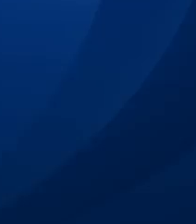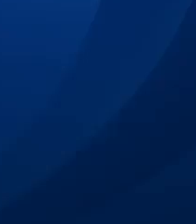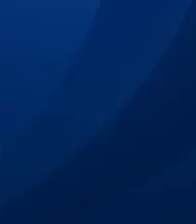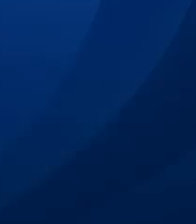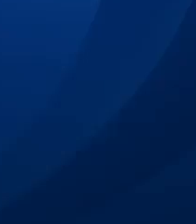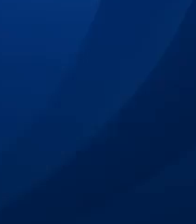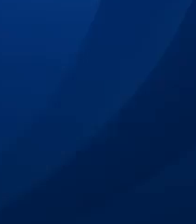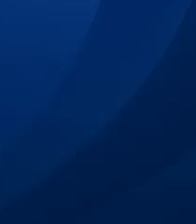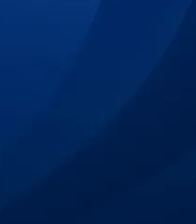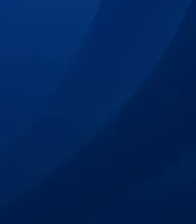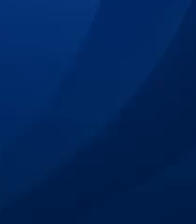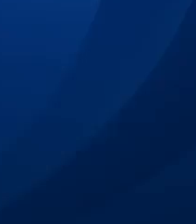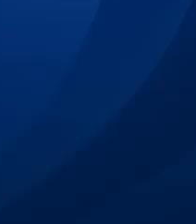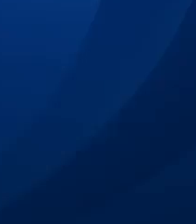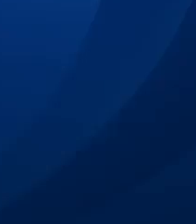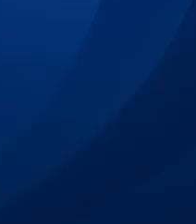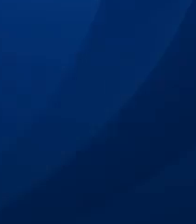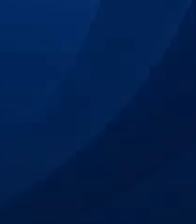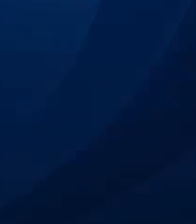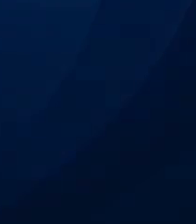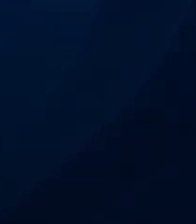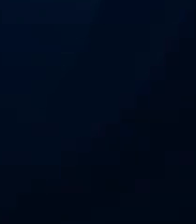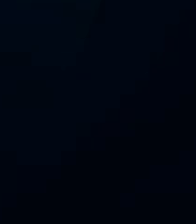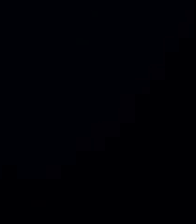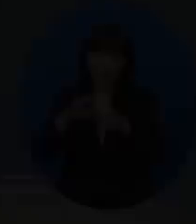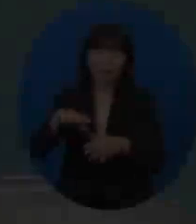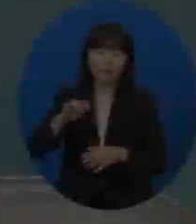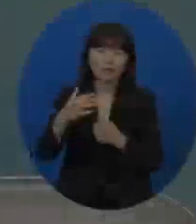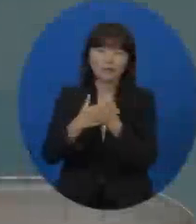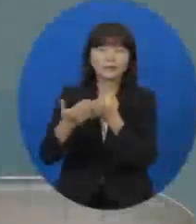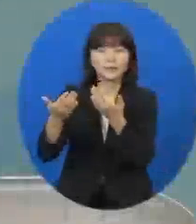넘겨주었다. 그들은 예수를 넘겨받았다.